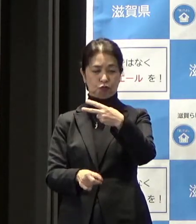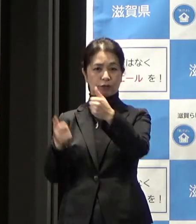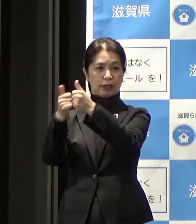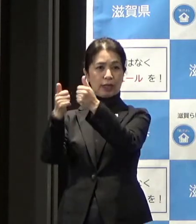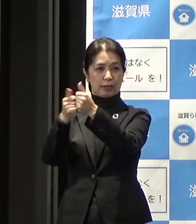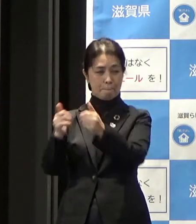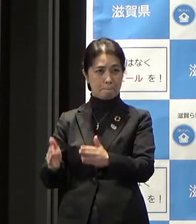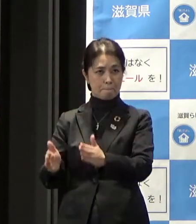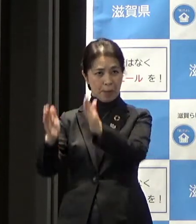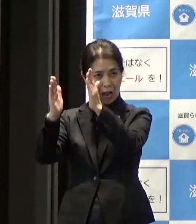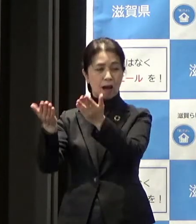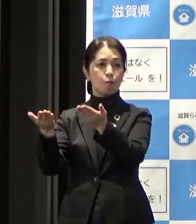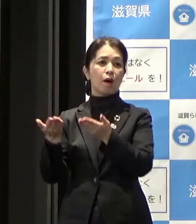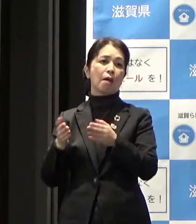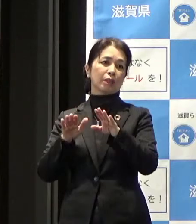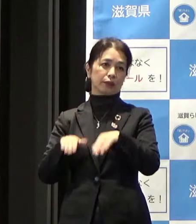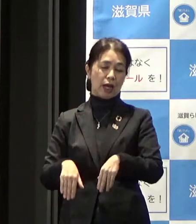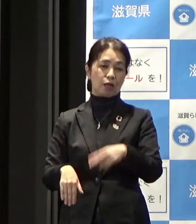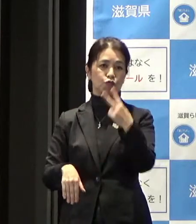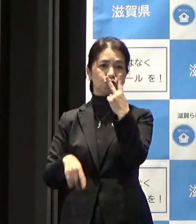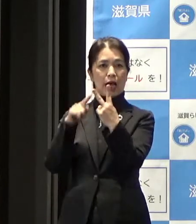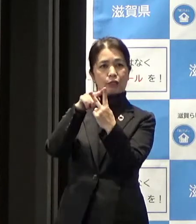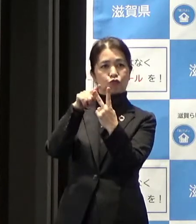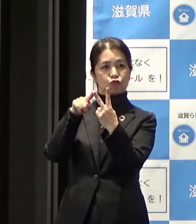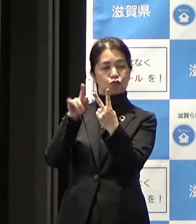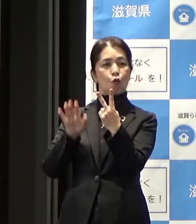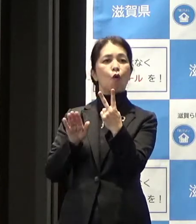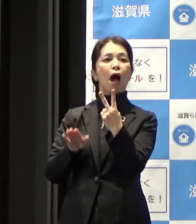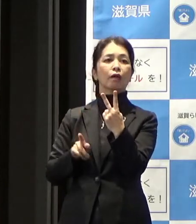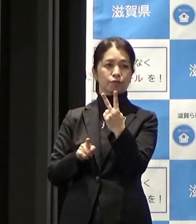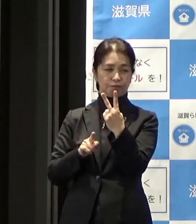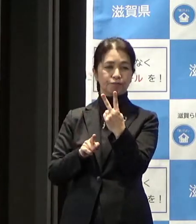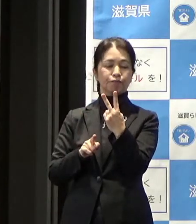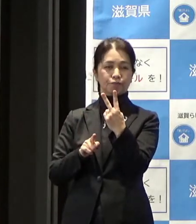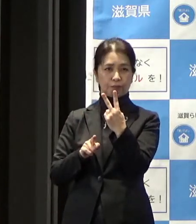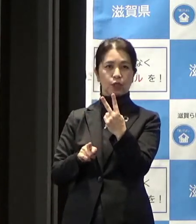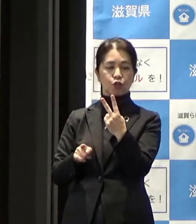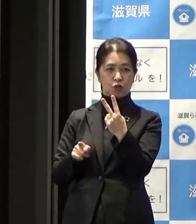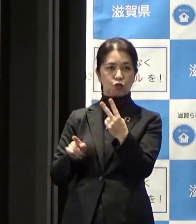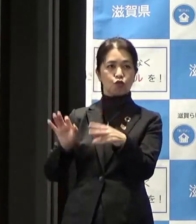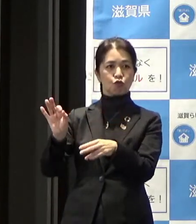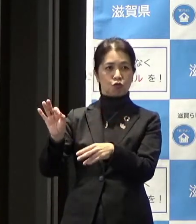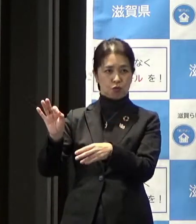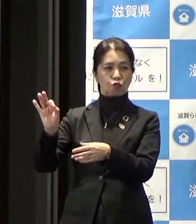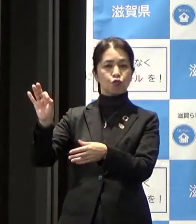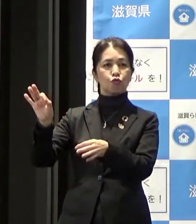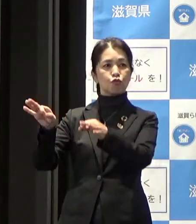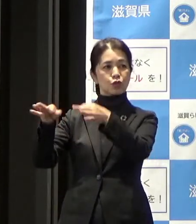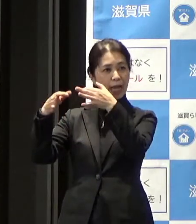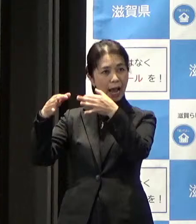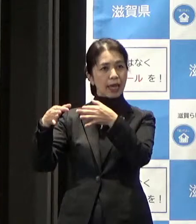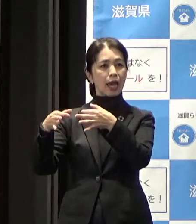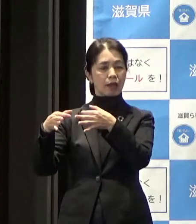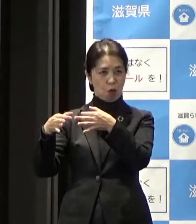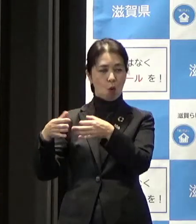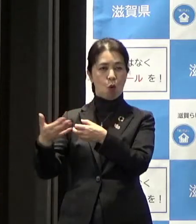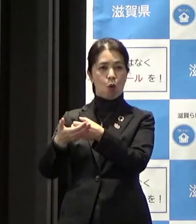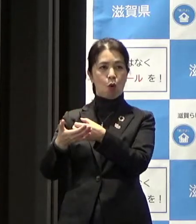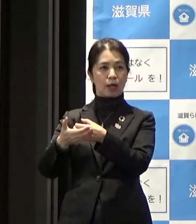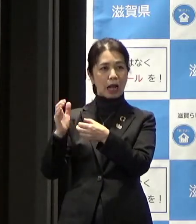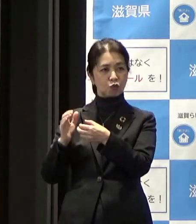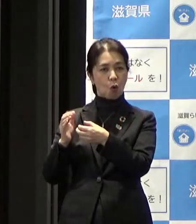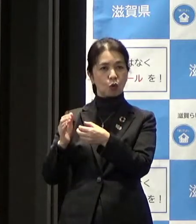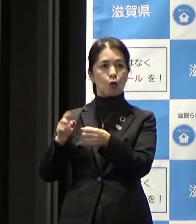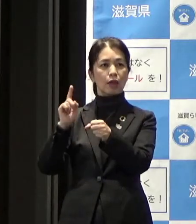ました。2つ枠組みがございます。まず、売上確保のためのこちらですね、売上確保の